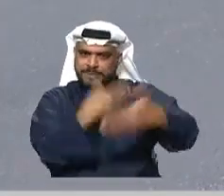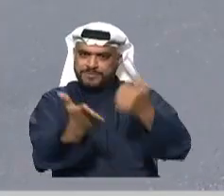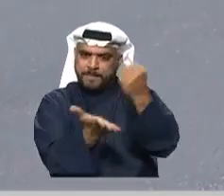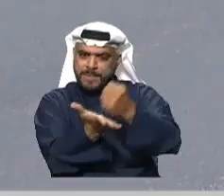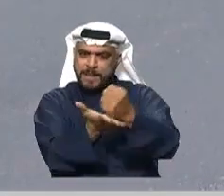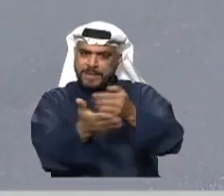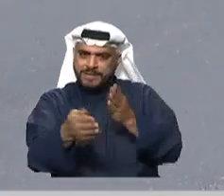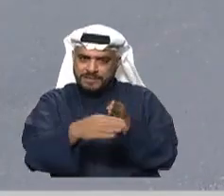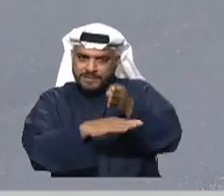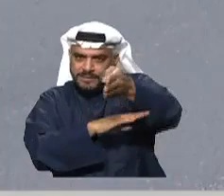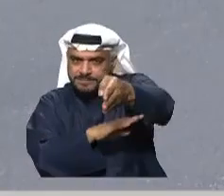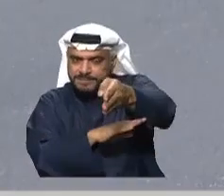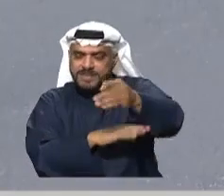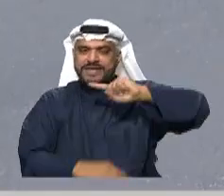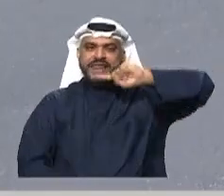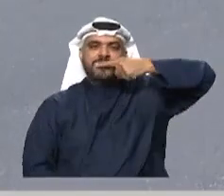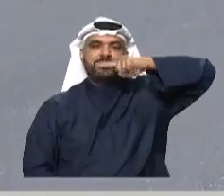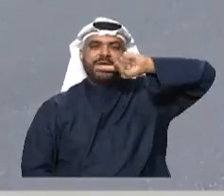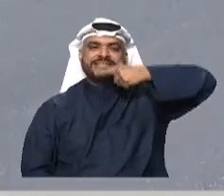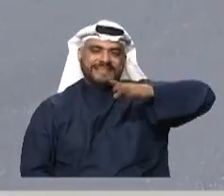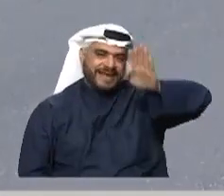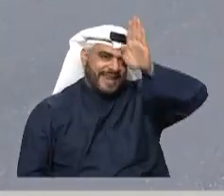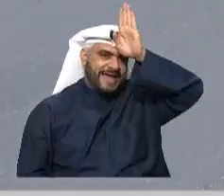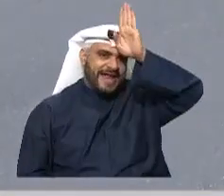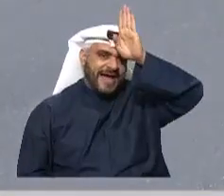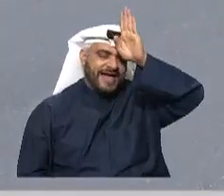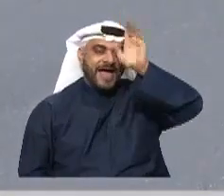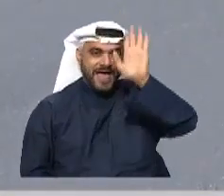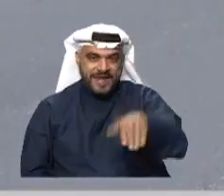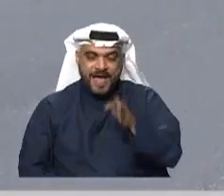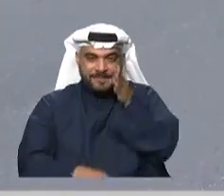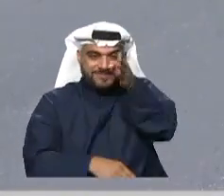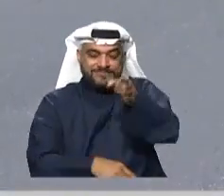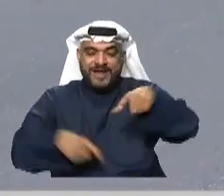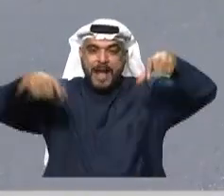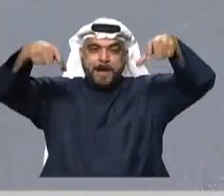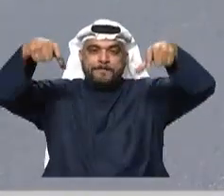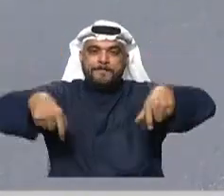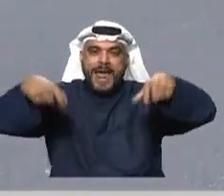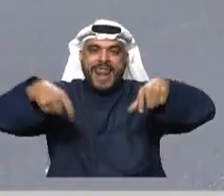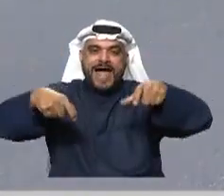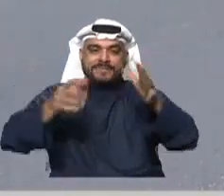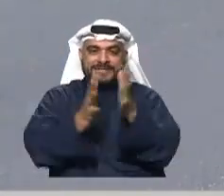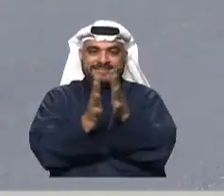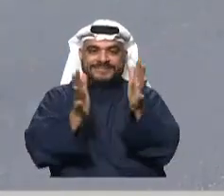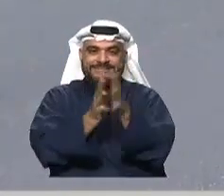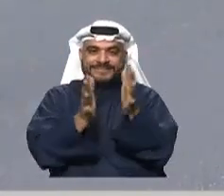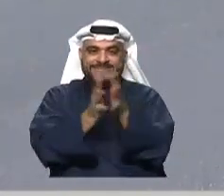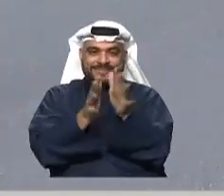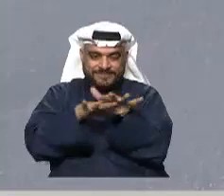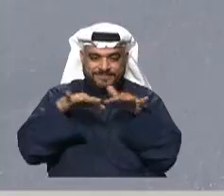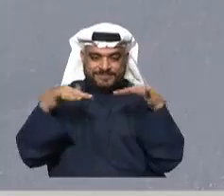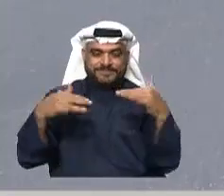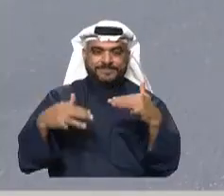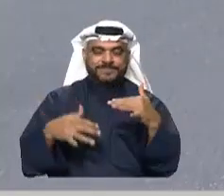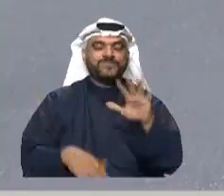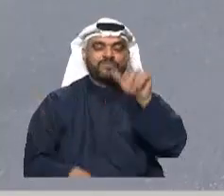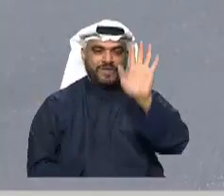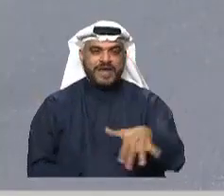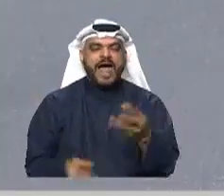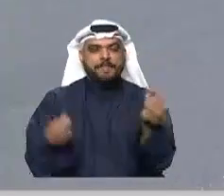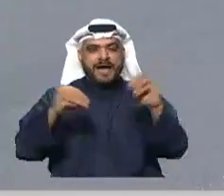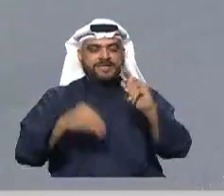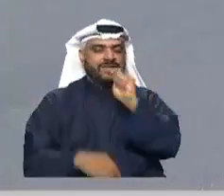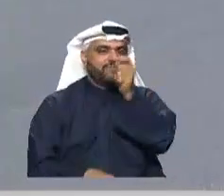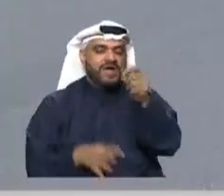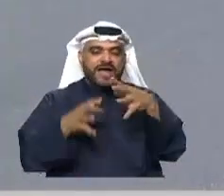للعراق تحديدا البصرة للمشاركة في خليجي 25 لتسليط الضوء بشكل أكبر